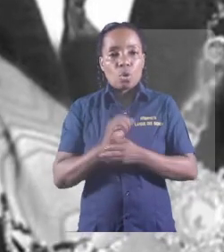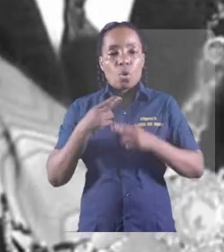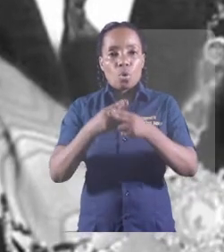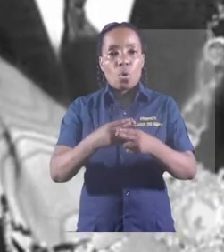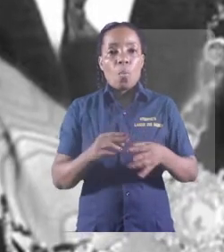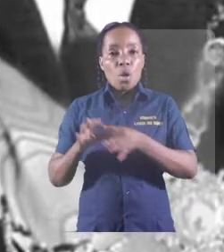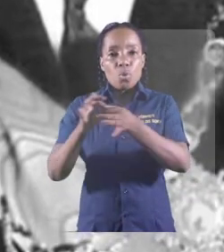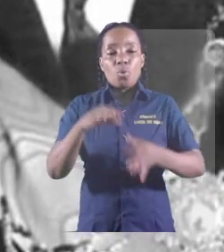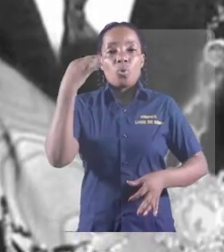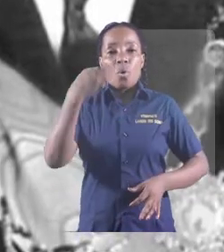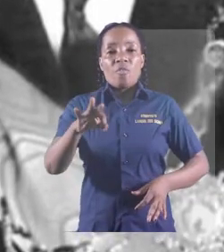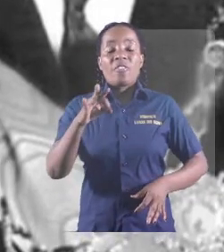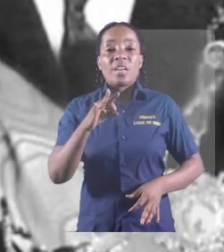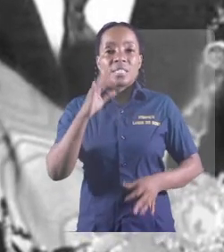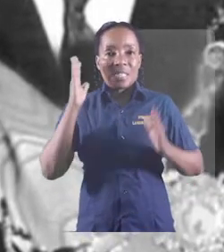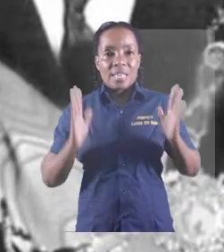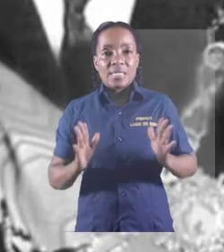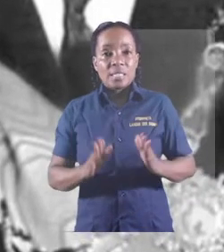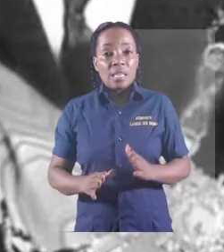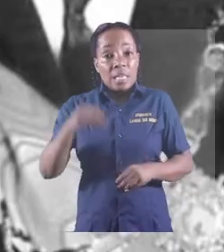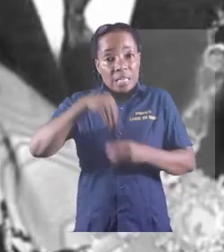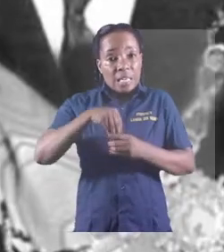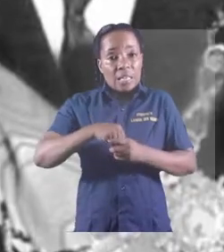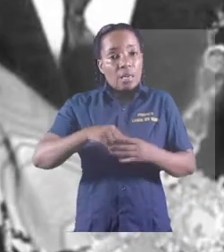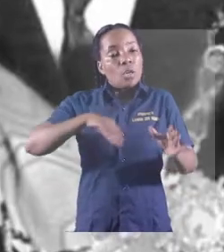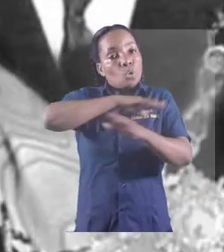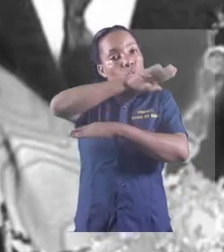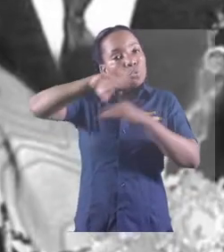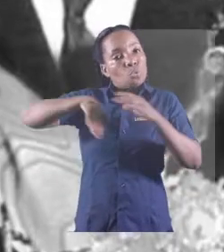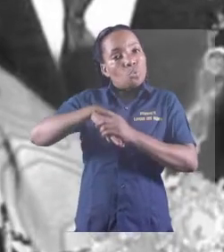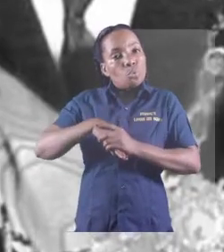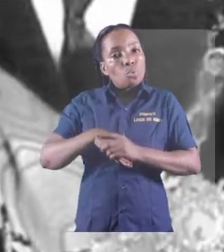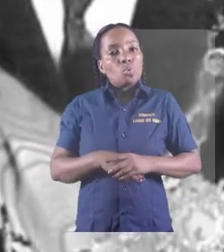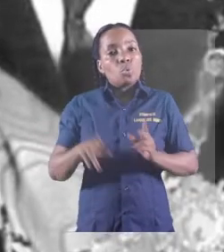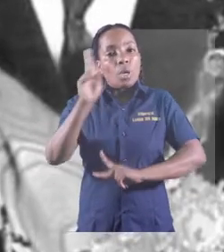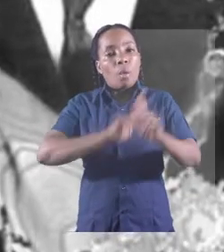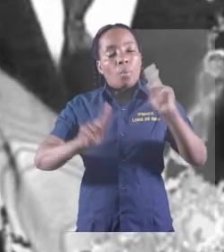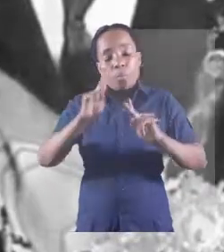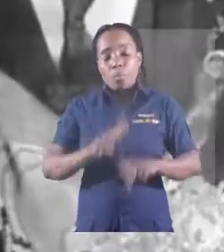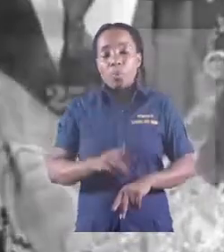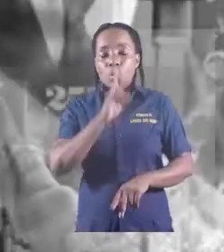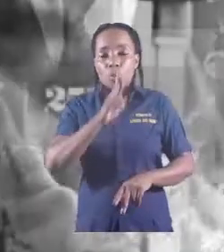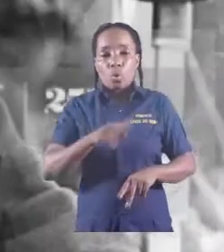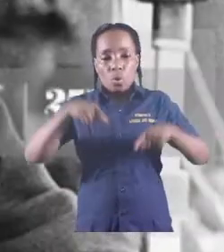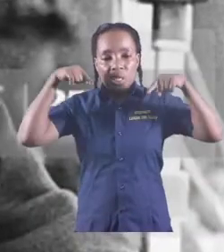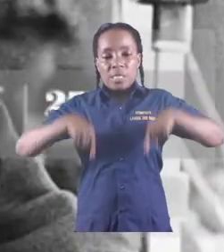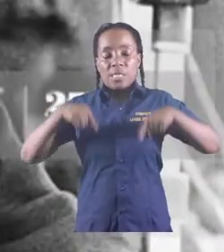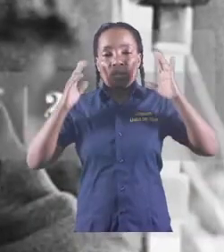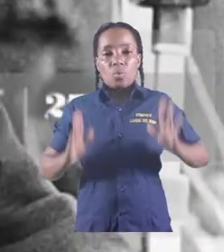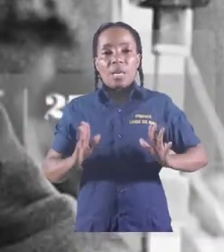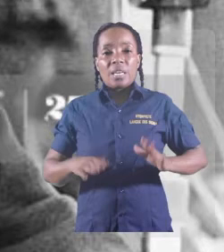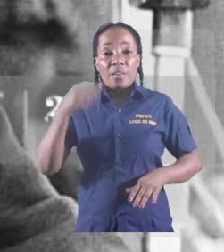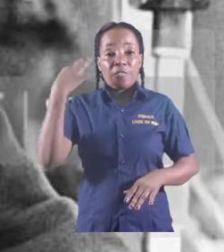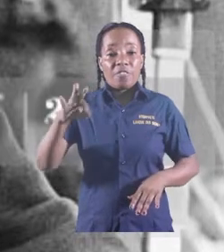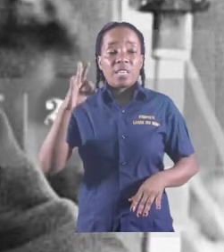les ressortissants sont citoyens français, grâce à la loi Doudou Gueye qui a aboli